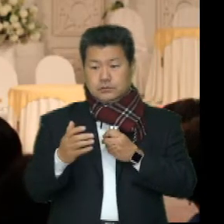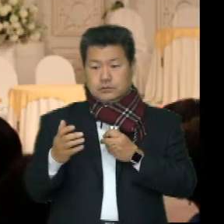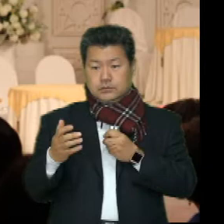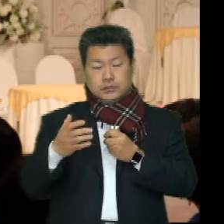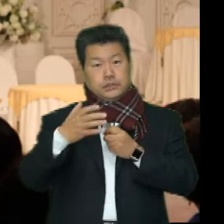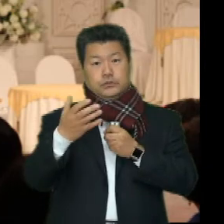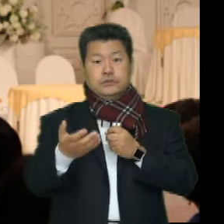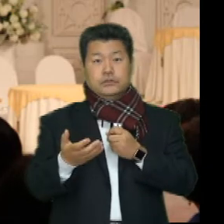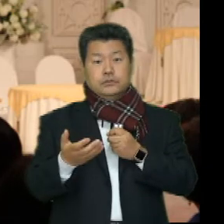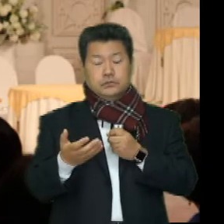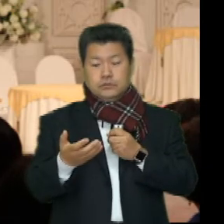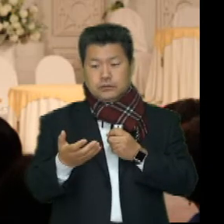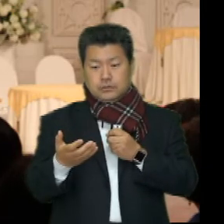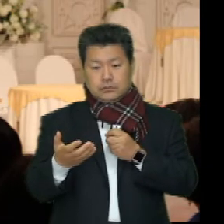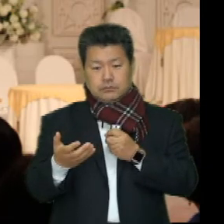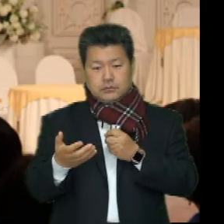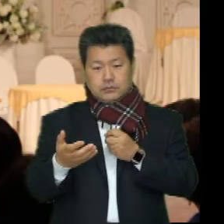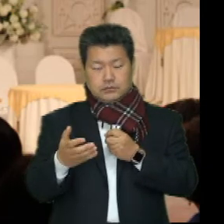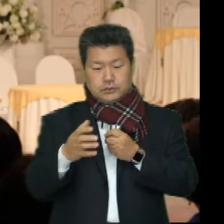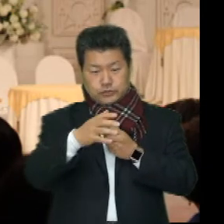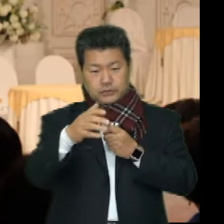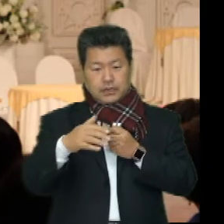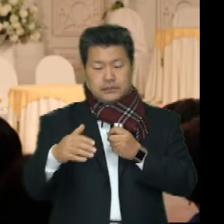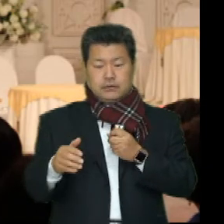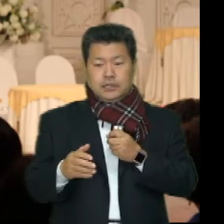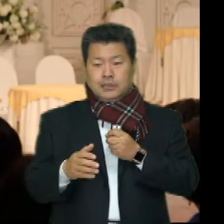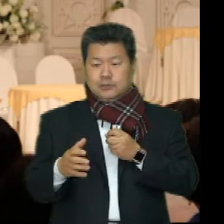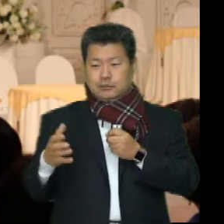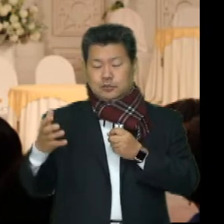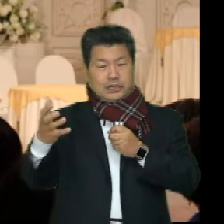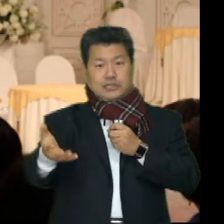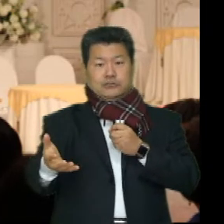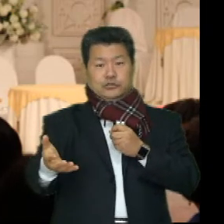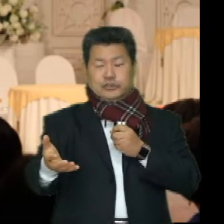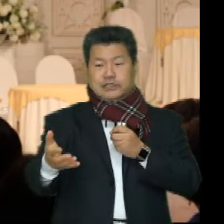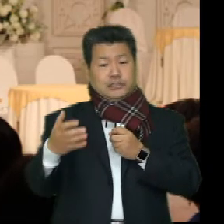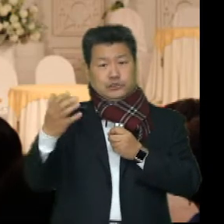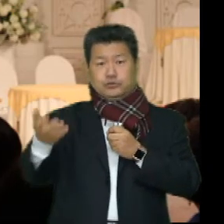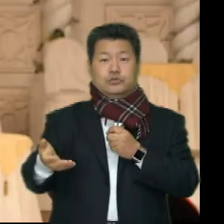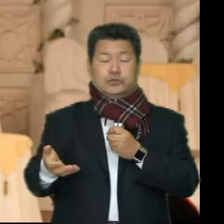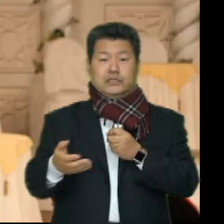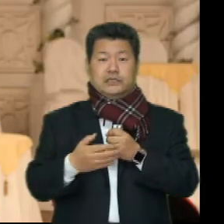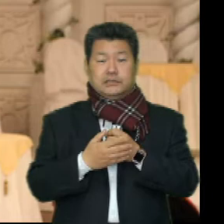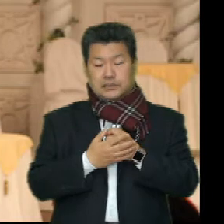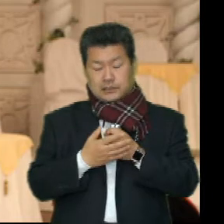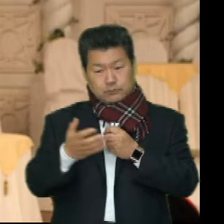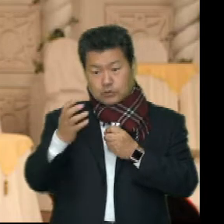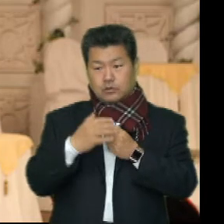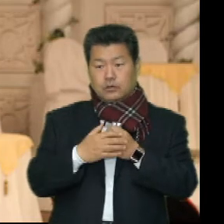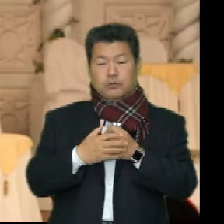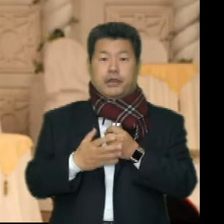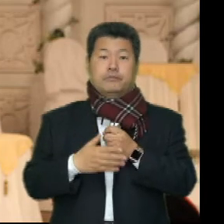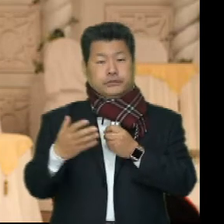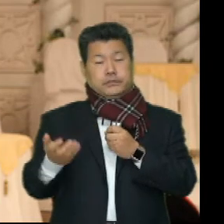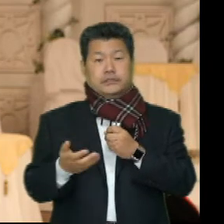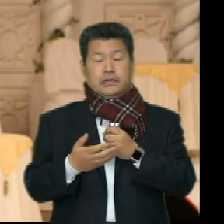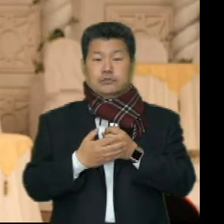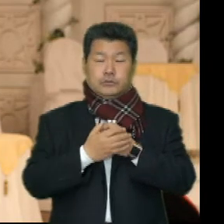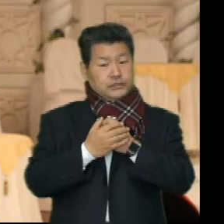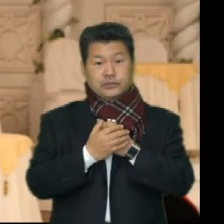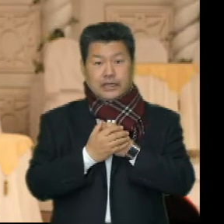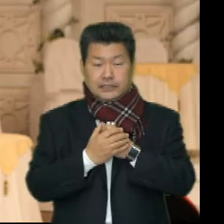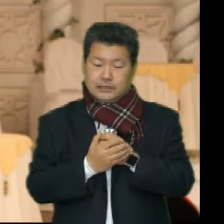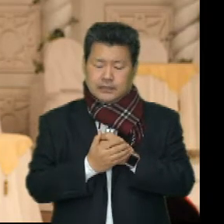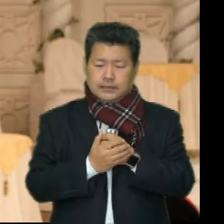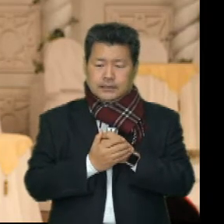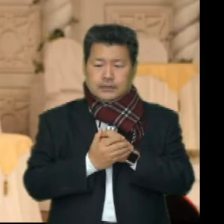뭐 특히 유인균으로 뭐 이제 균이라 해서 이게 뭐 대장균이라든지 식중독균이라든지 이렇게 해서 먹고 배 아프고